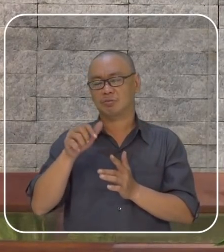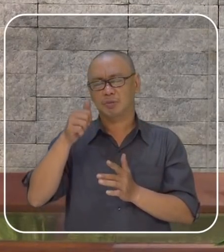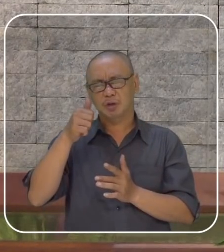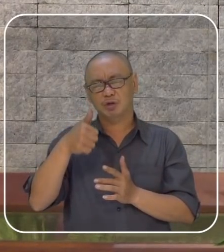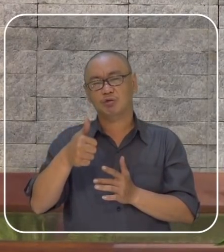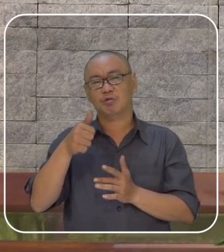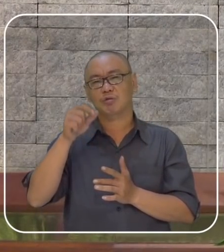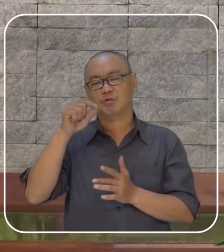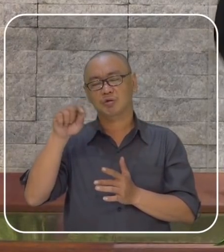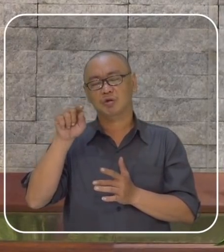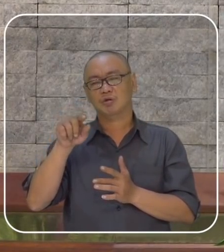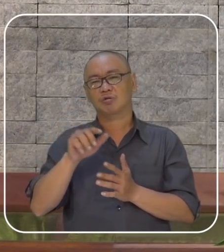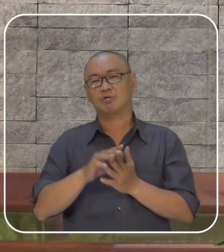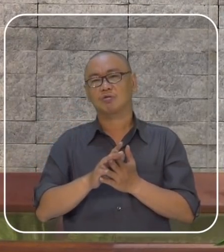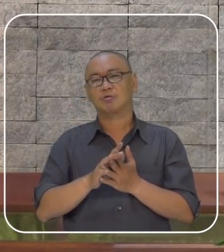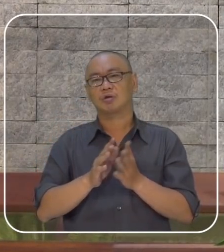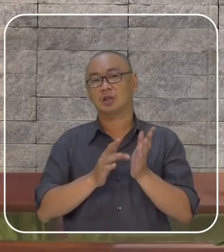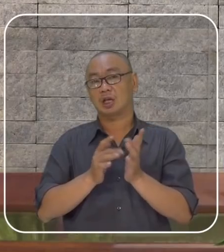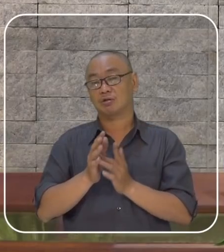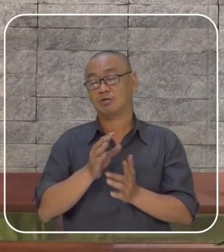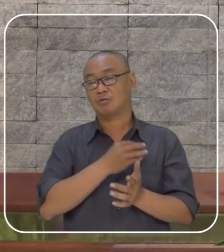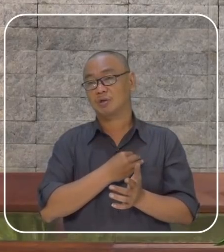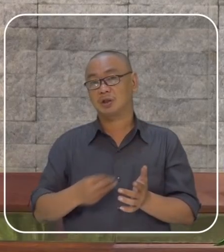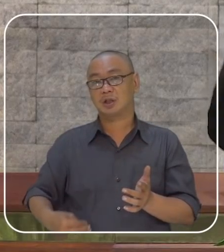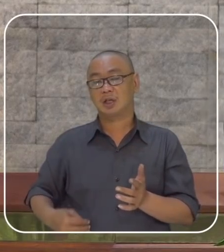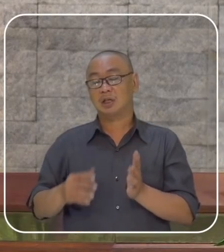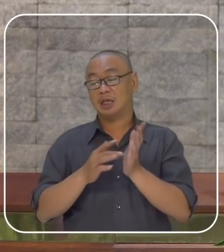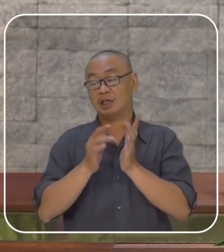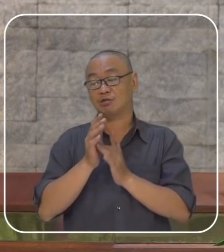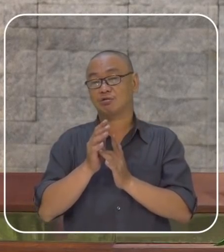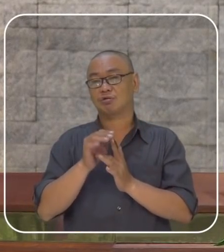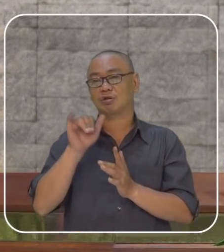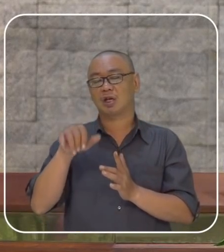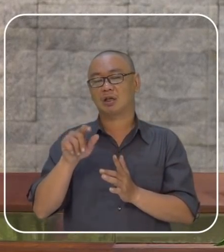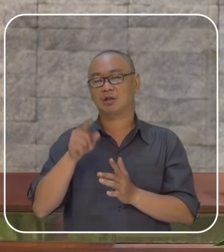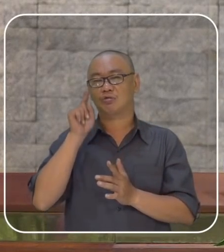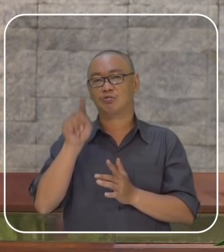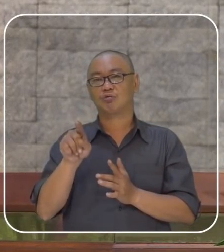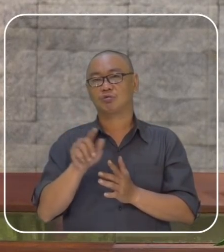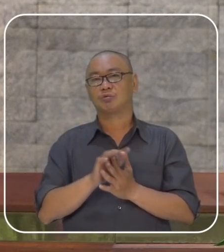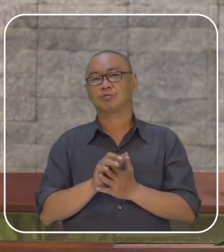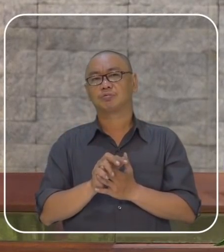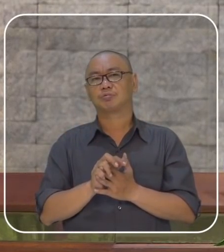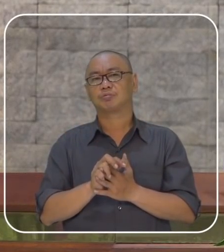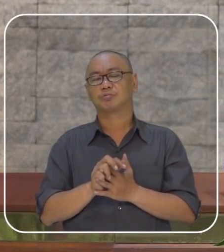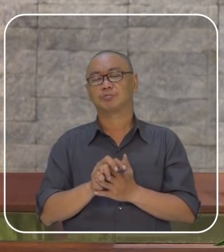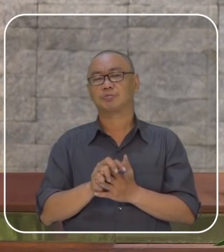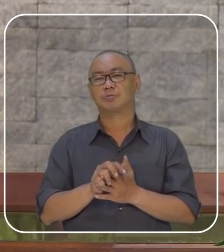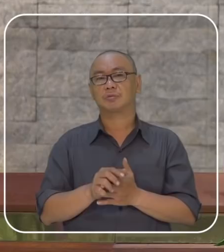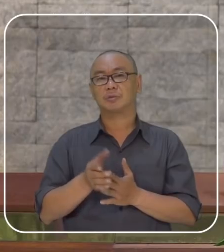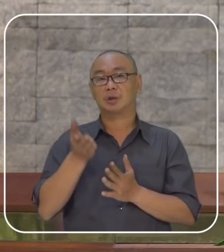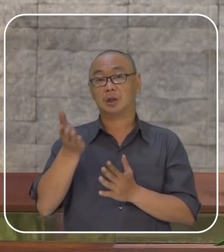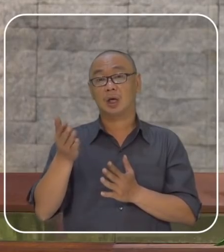bahwa Yesus Sang Mesias. Yesus adalah yang diutus. Dia adalah orang